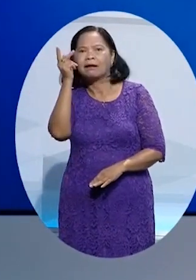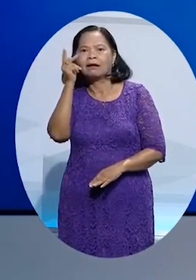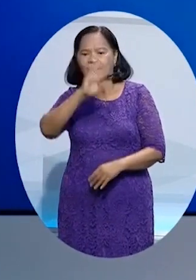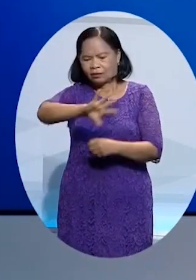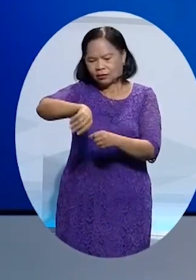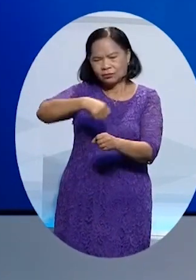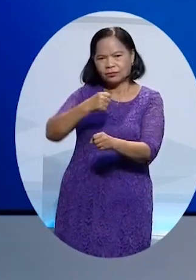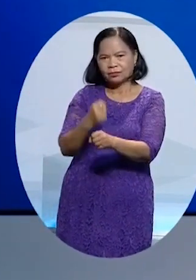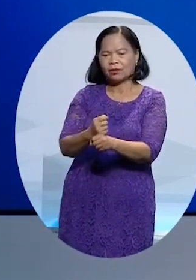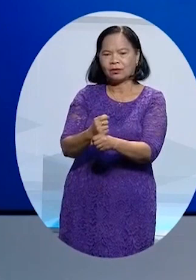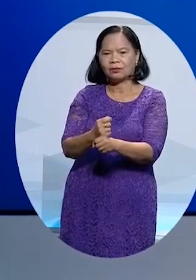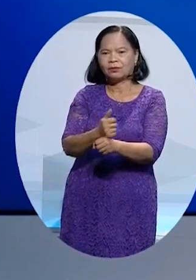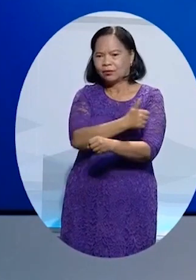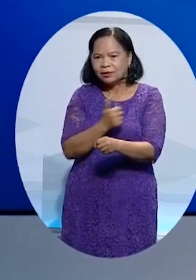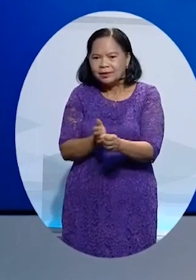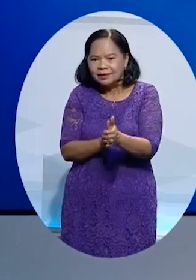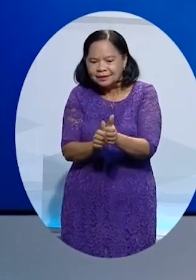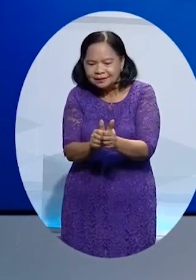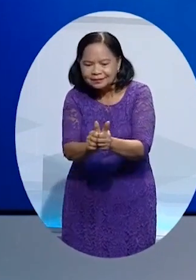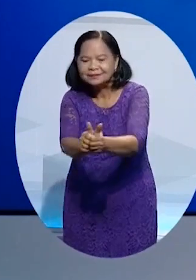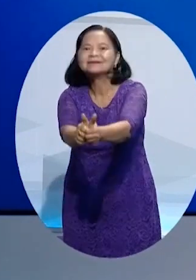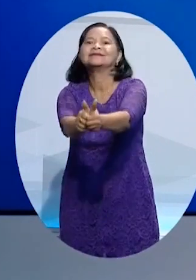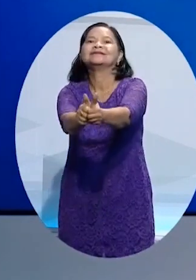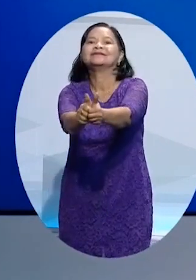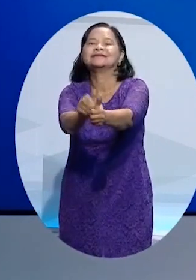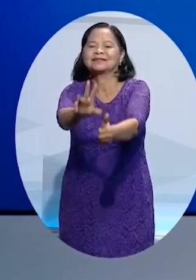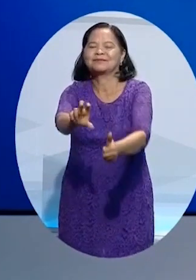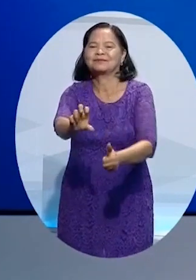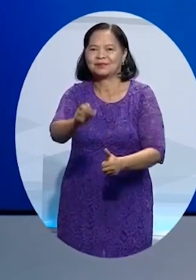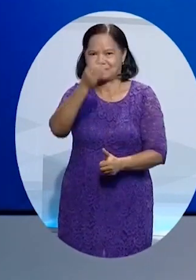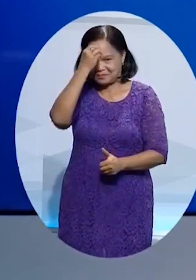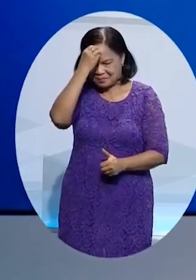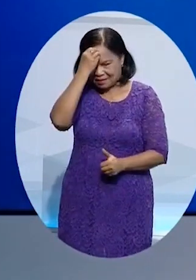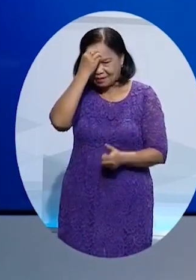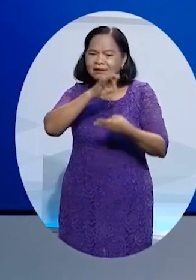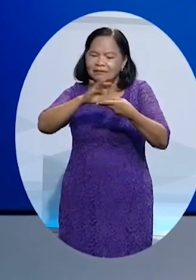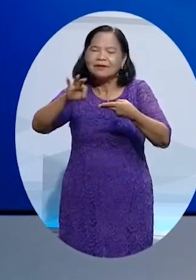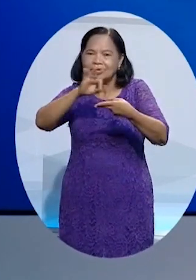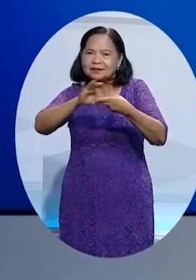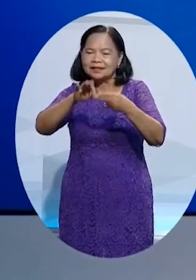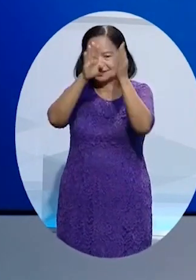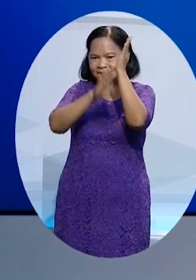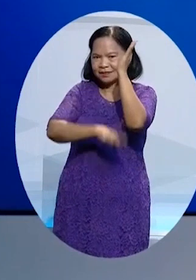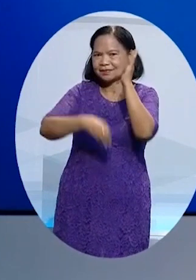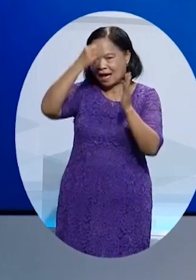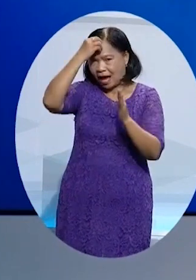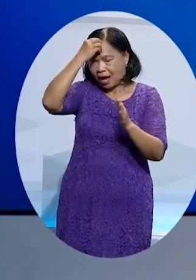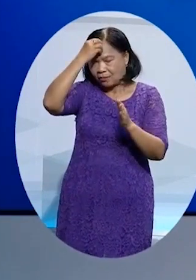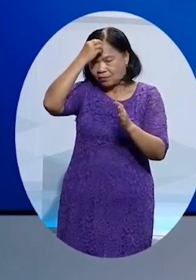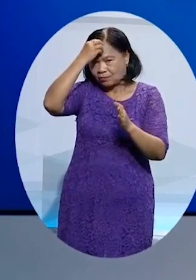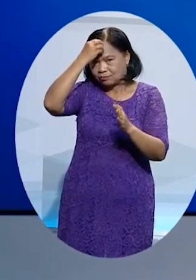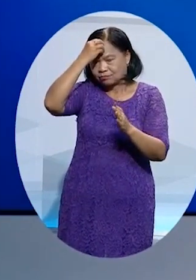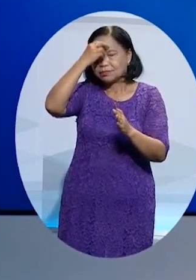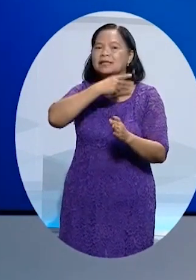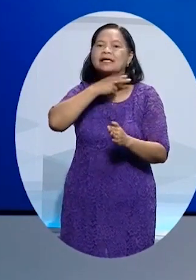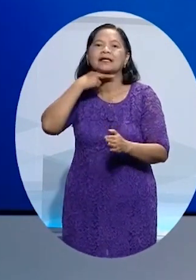này rất cần có người đồng hành, theo sát, chăm sóc trong suốt quá trình học. Nhận biết được vấn đề này, chương trình học tiếng Anh online Etubia